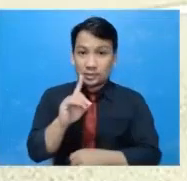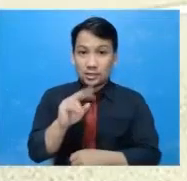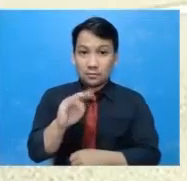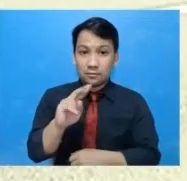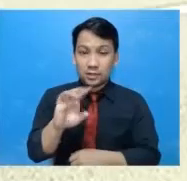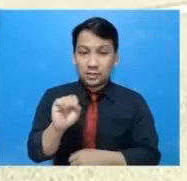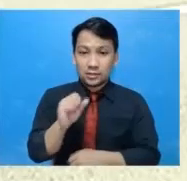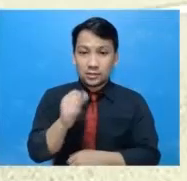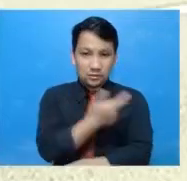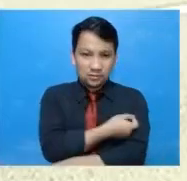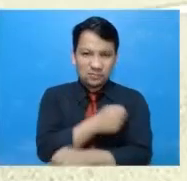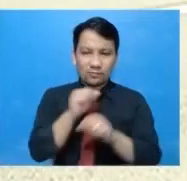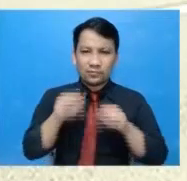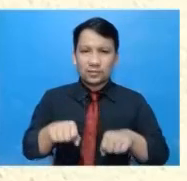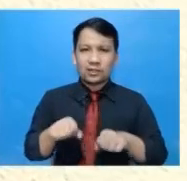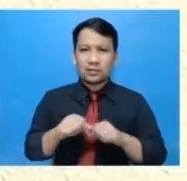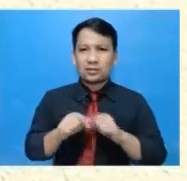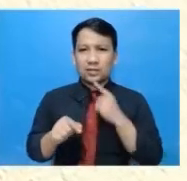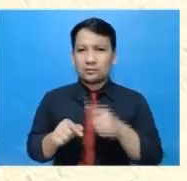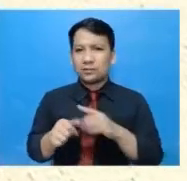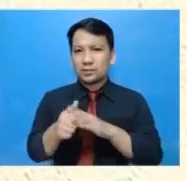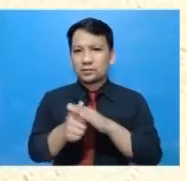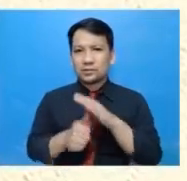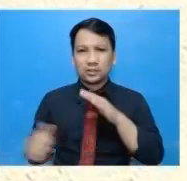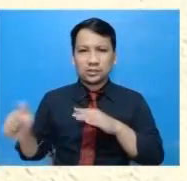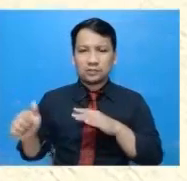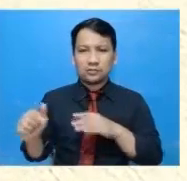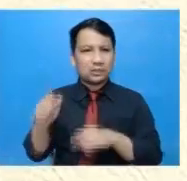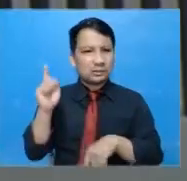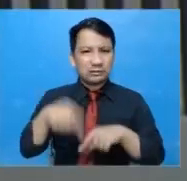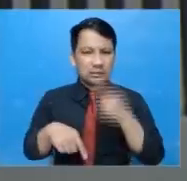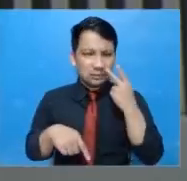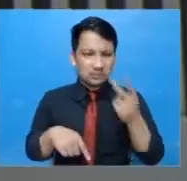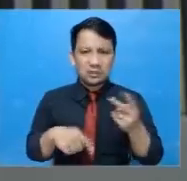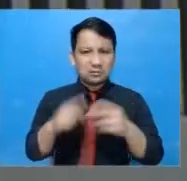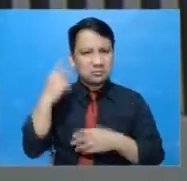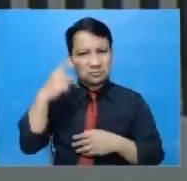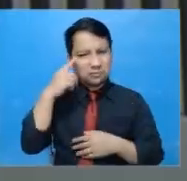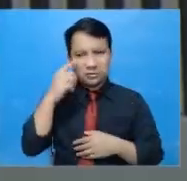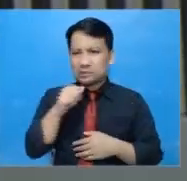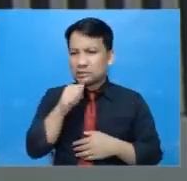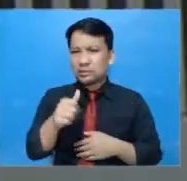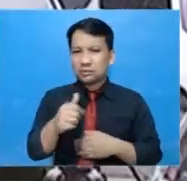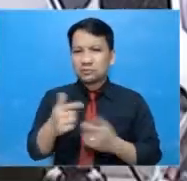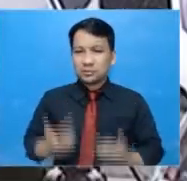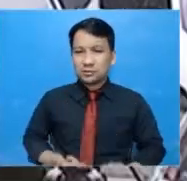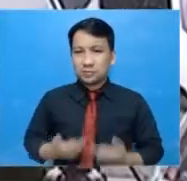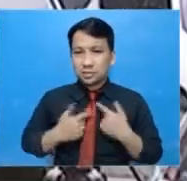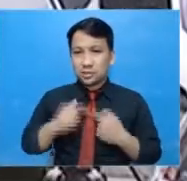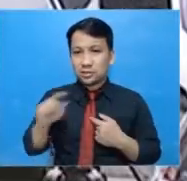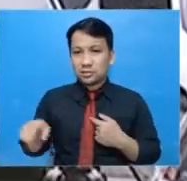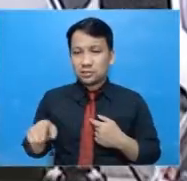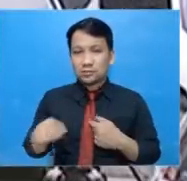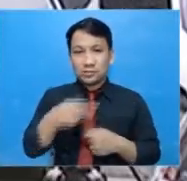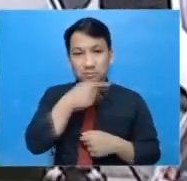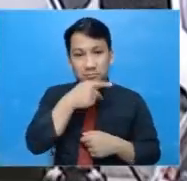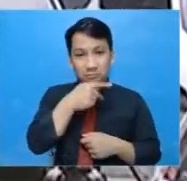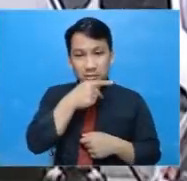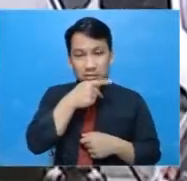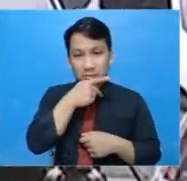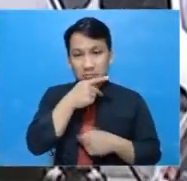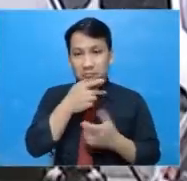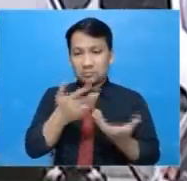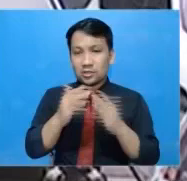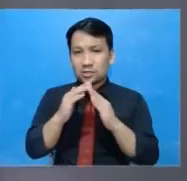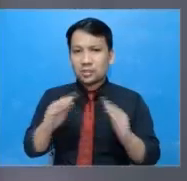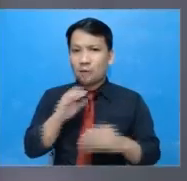nito, naging mailap na siya sa publiko at di na bumalik sa politika. Namuhay si Noynoy bilang isang private citizen sa kanyang matandang